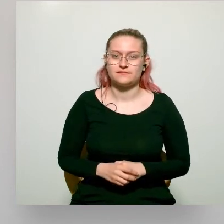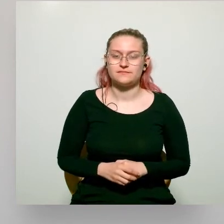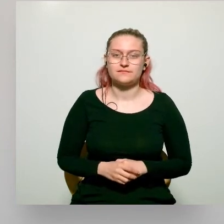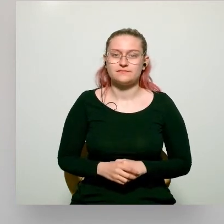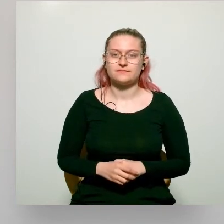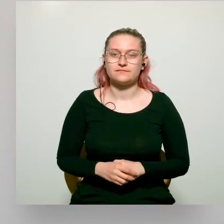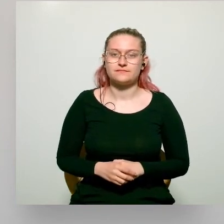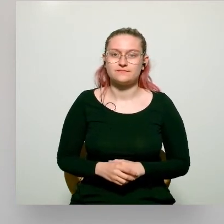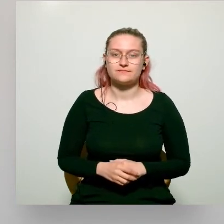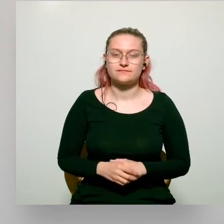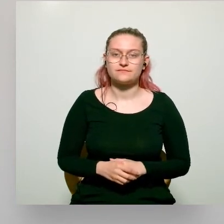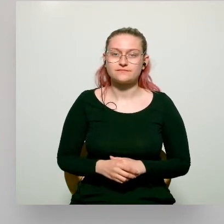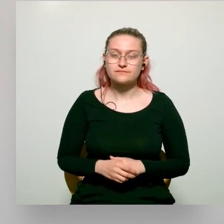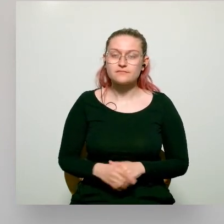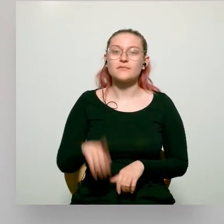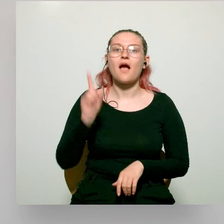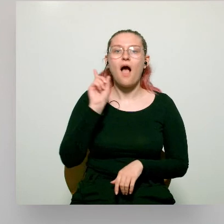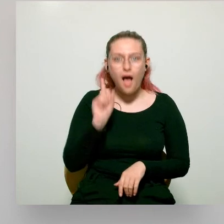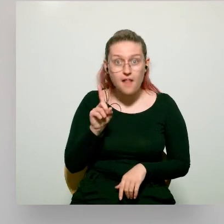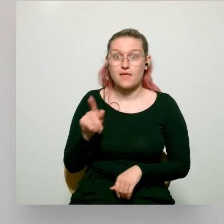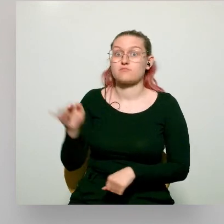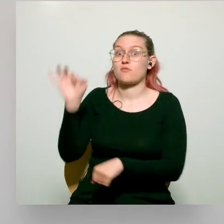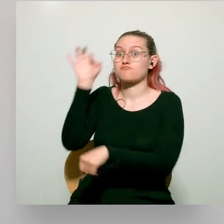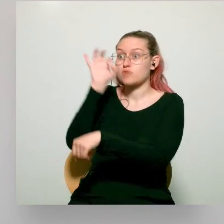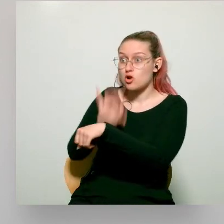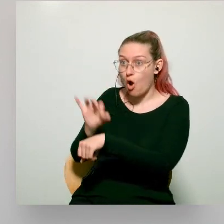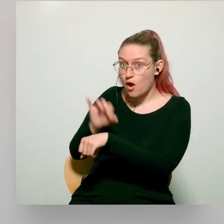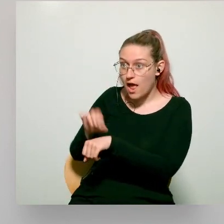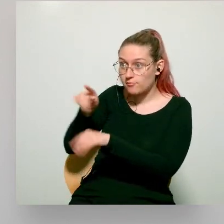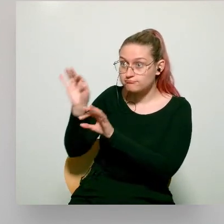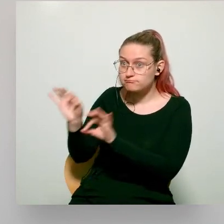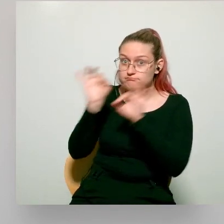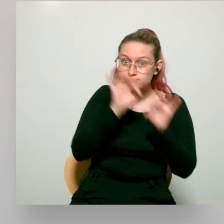projekt nawet na zachodzie był realizowany w formie